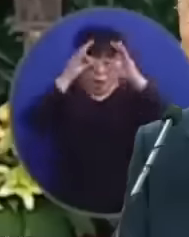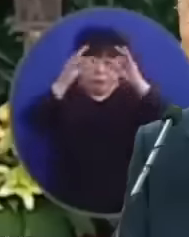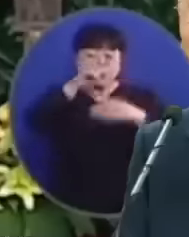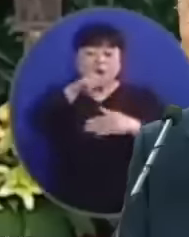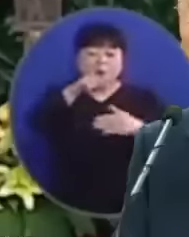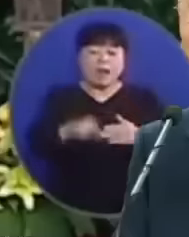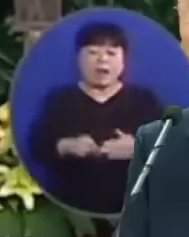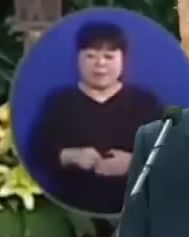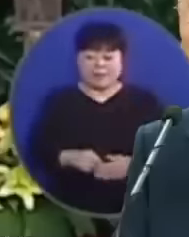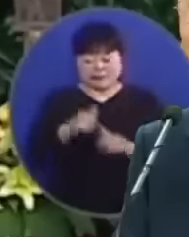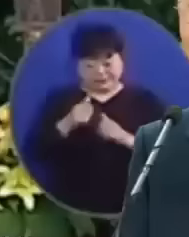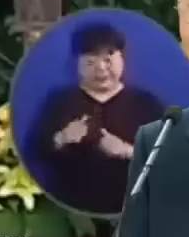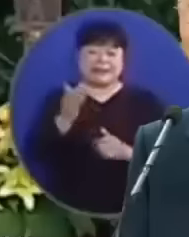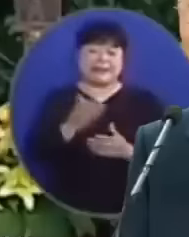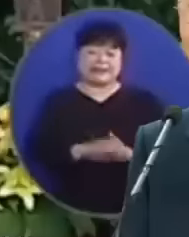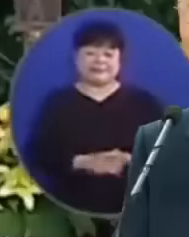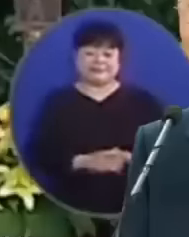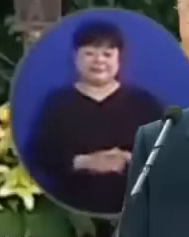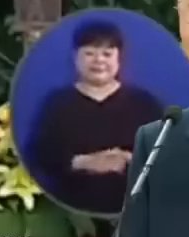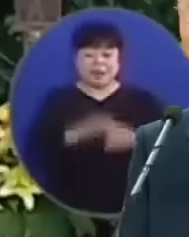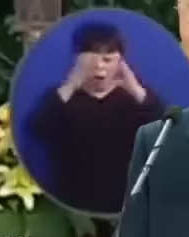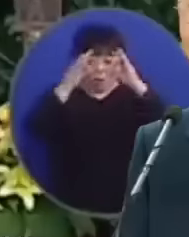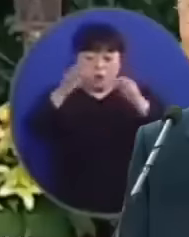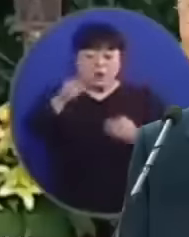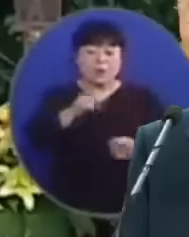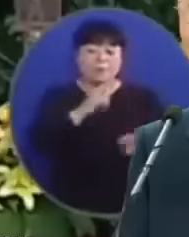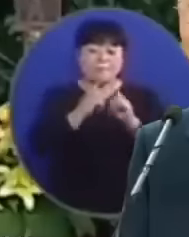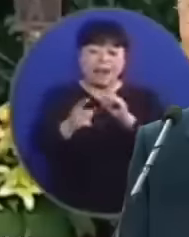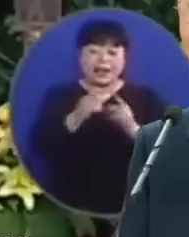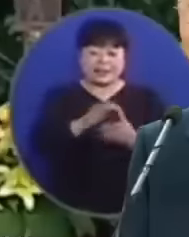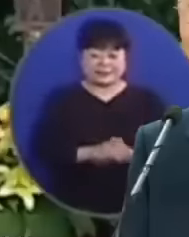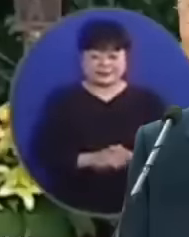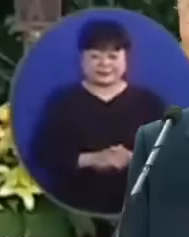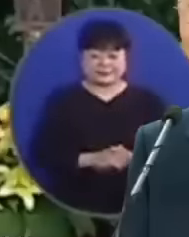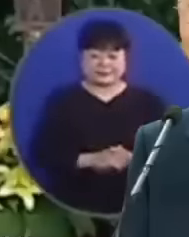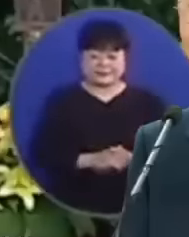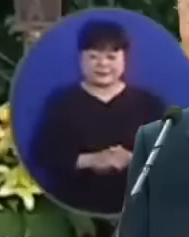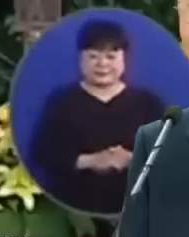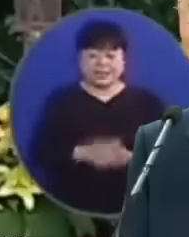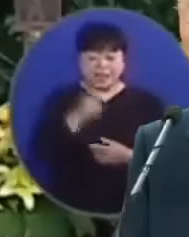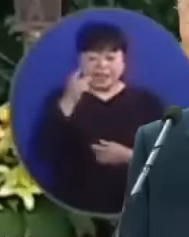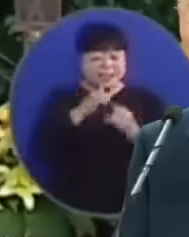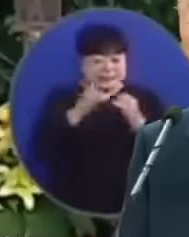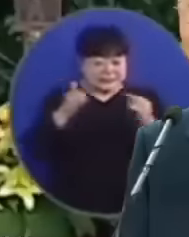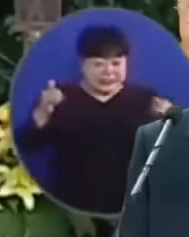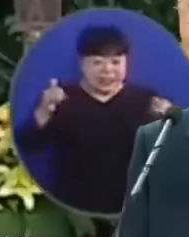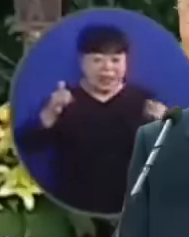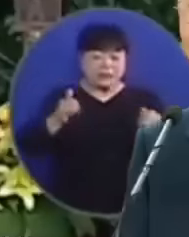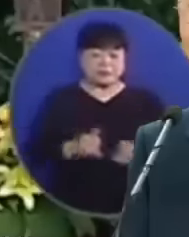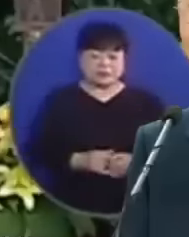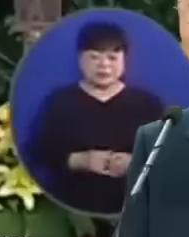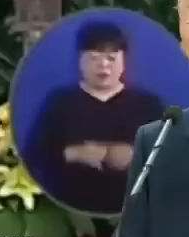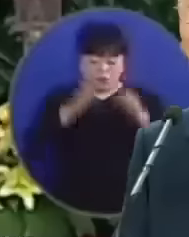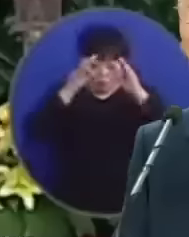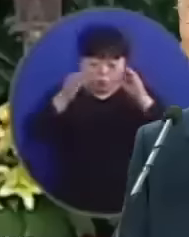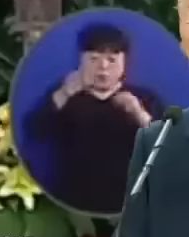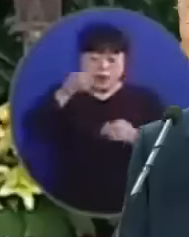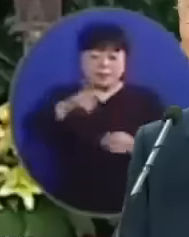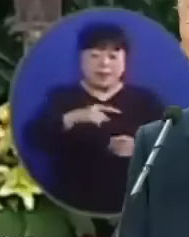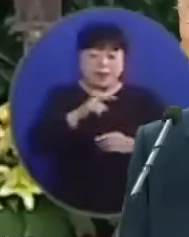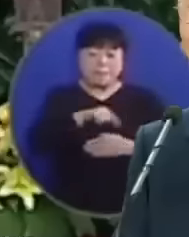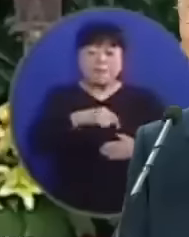마음이 따라간다는 것입니다. 보는 것의 마력이라고 하는데 아무리 강자라도 보는 것의 마력 앞에서는 마음을